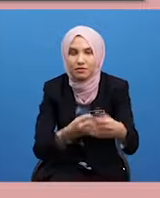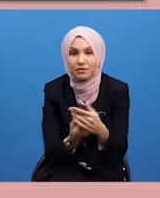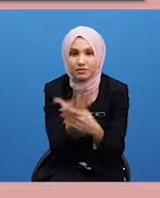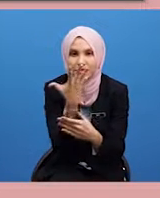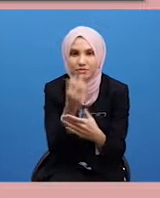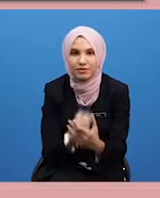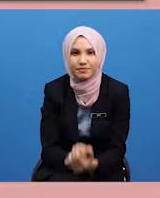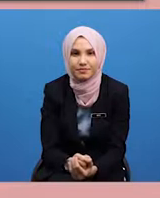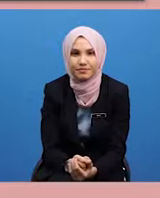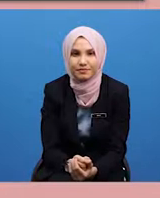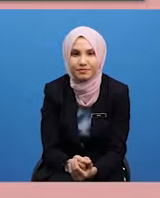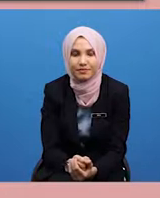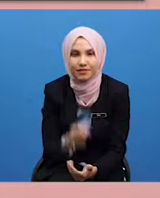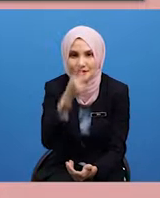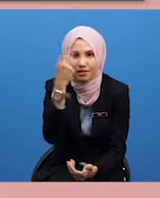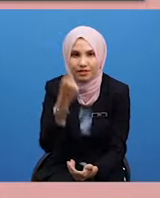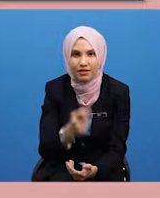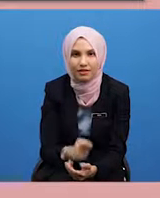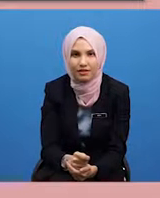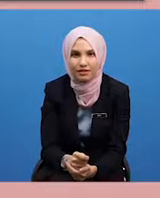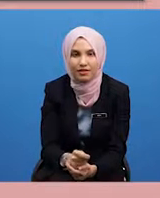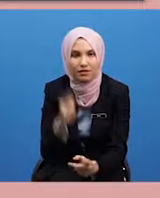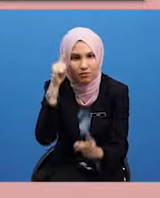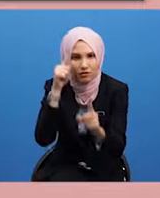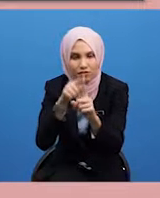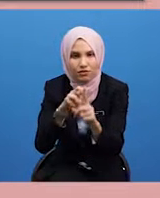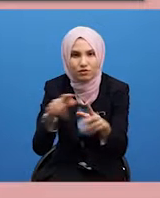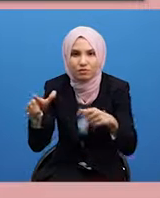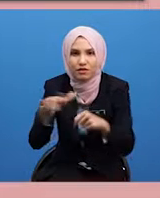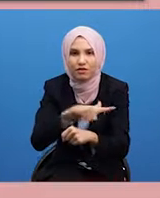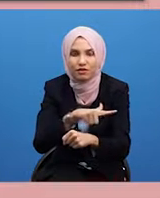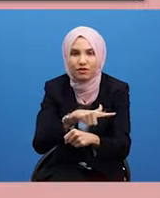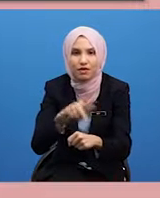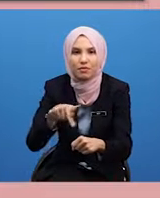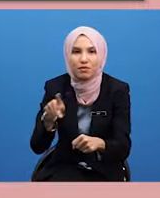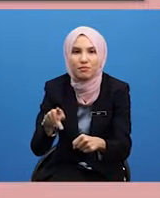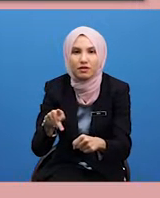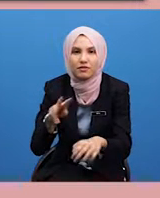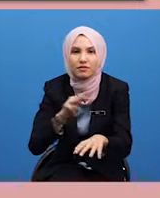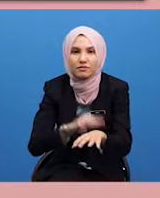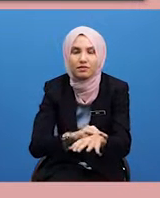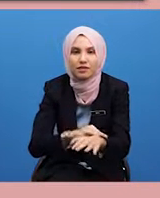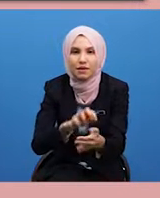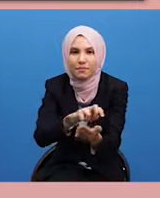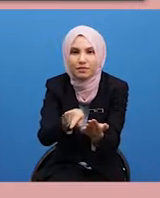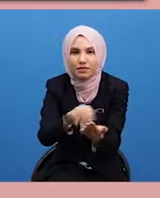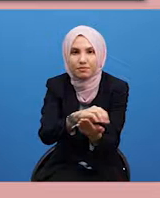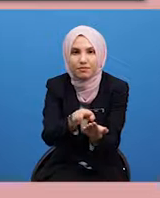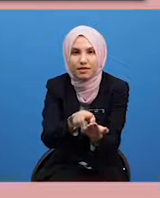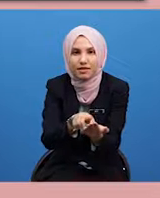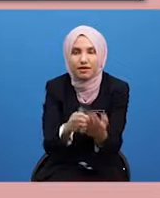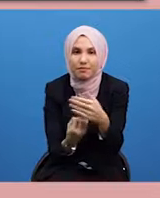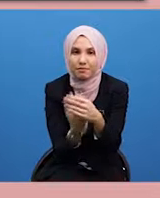percambahan. Hal ini kerana bertujuan bagi melindungi plumule semasa biji benih